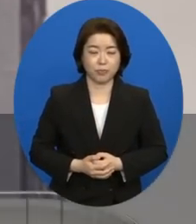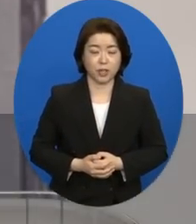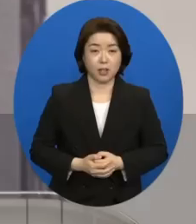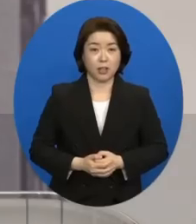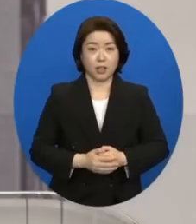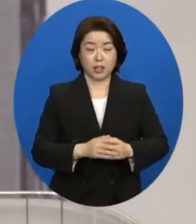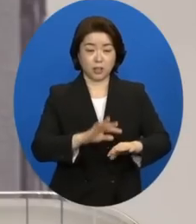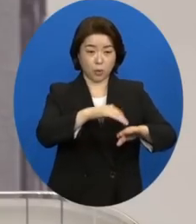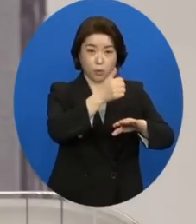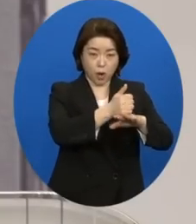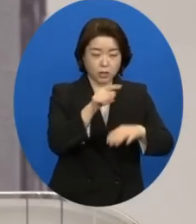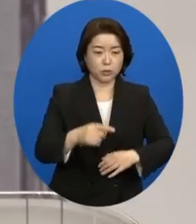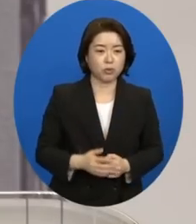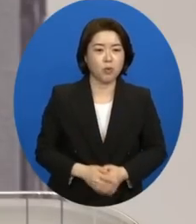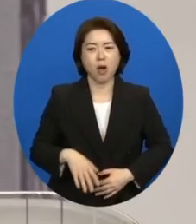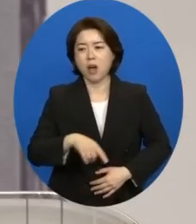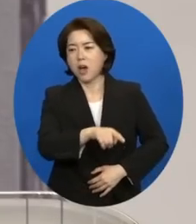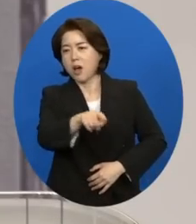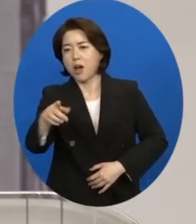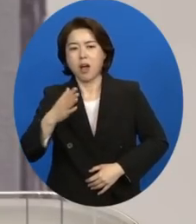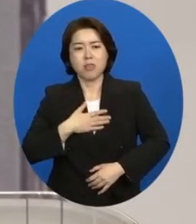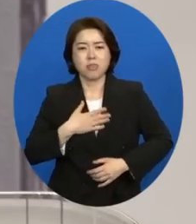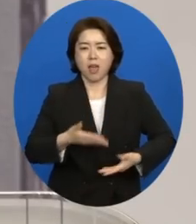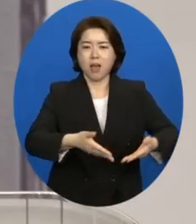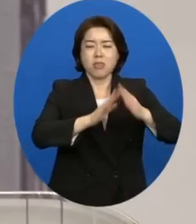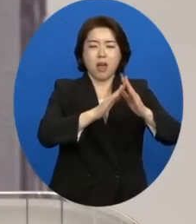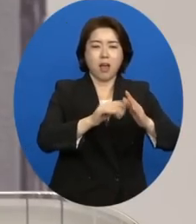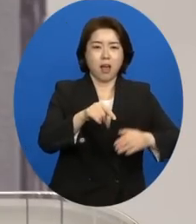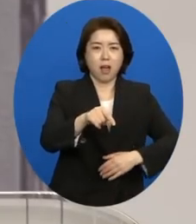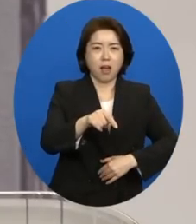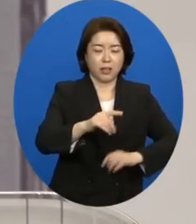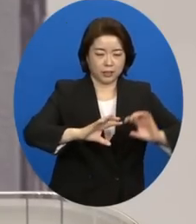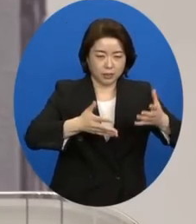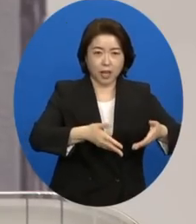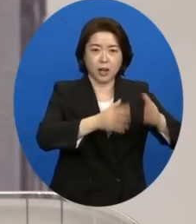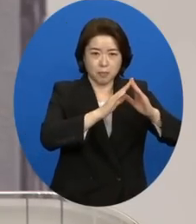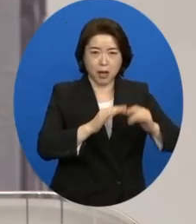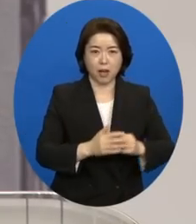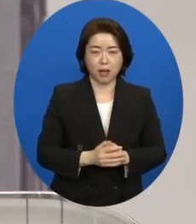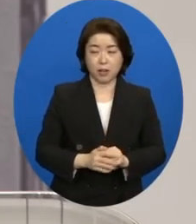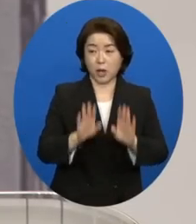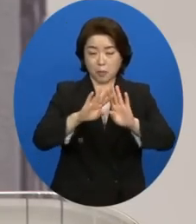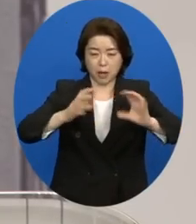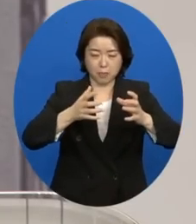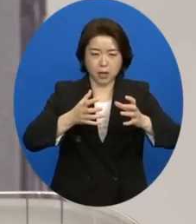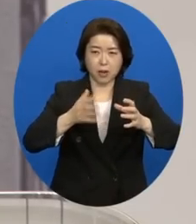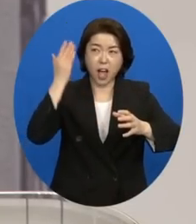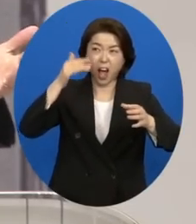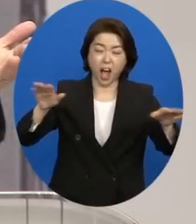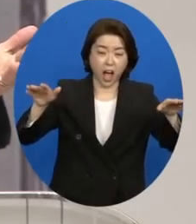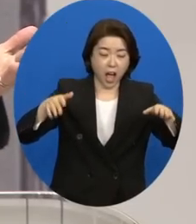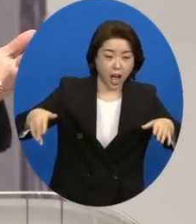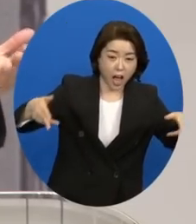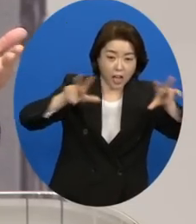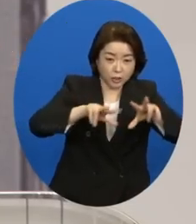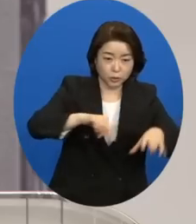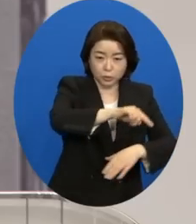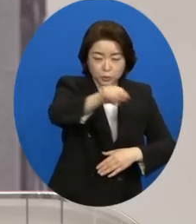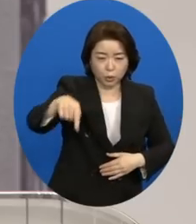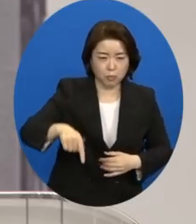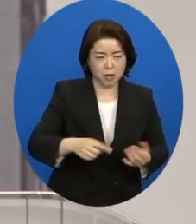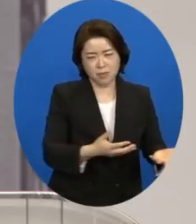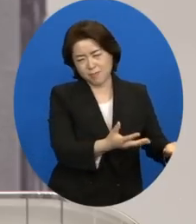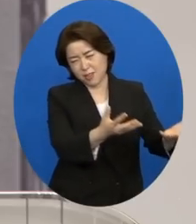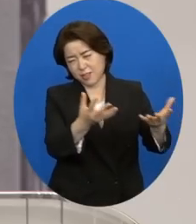세웠다 한 사람이죠 어 제국을 건설했고 바벨론의 공중정원 뭐 말할 것도 없이 많은 것들을 세운